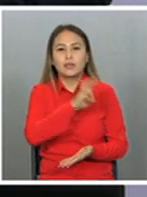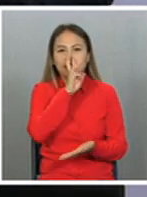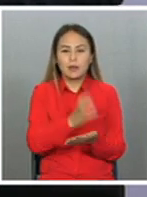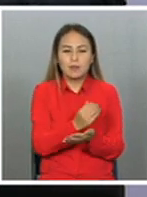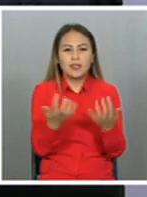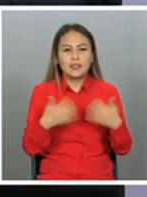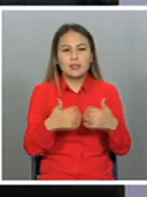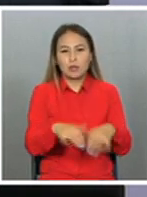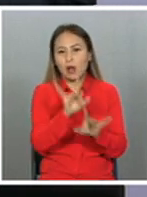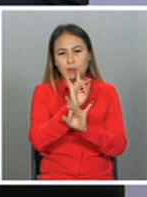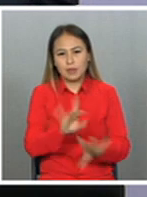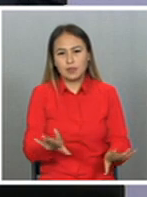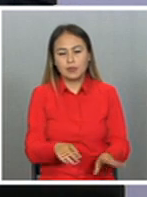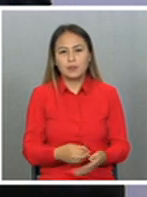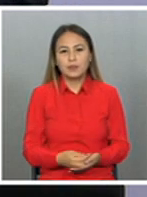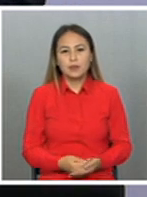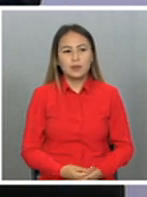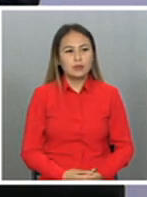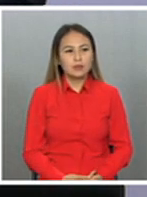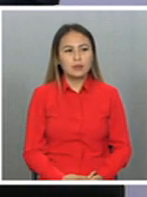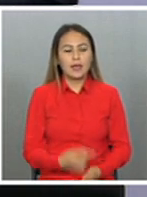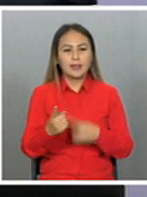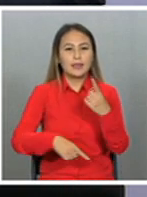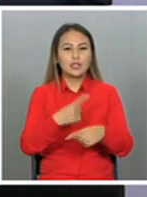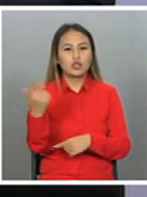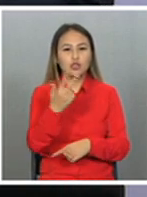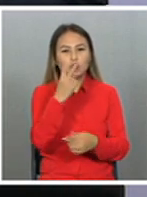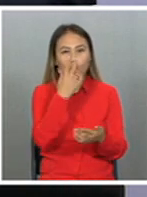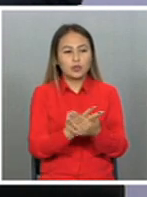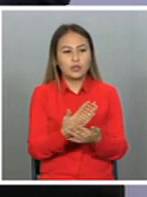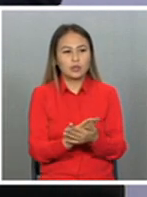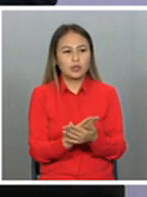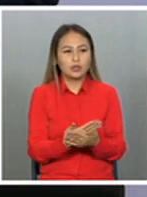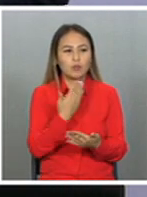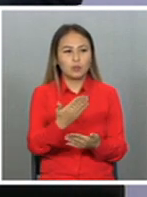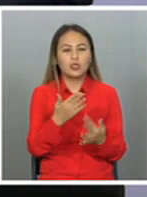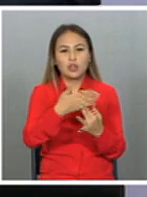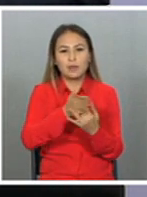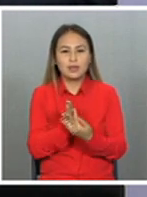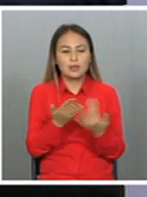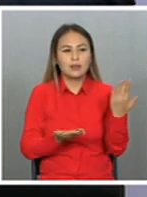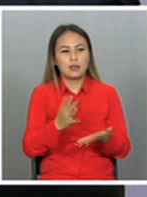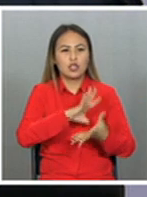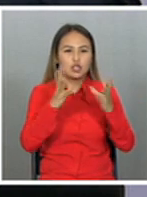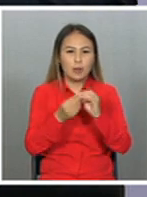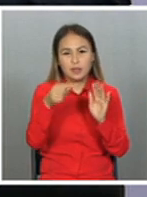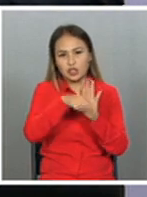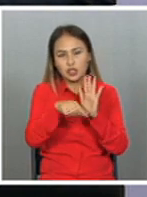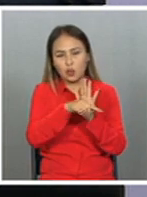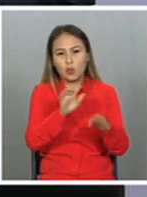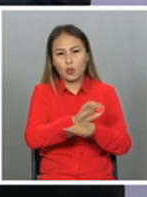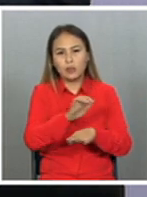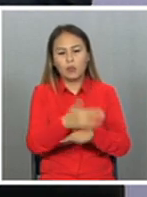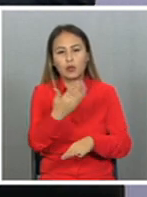есепке алмаймыз. Келесі үшінші көрсеткіш – жан басына шаққандағы жалпы ішкі өнім. Бұның